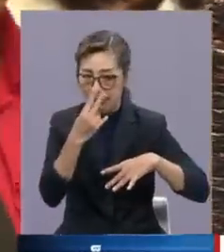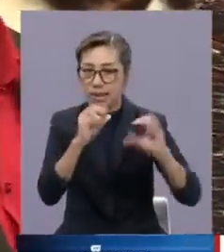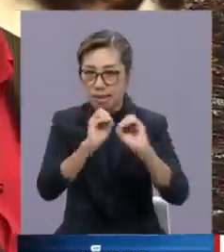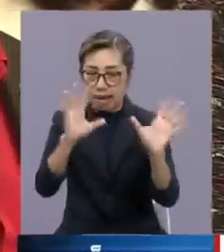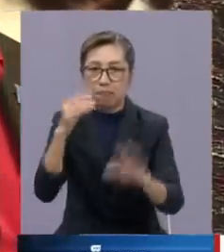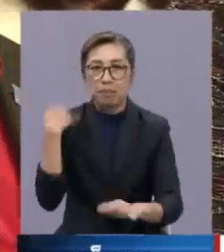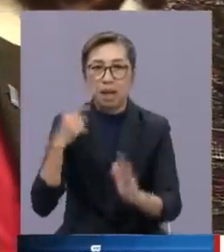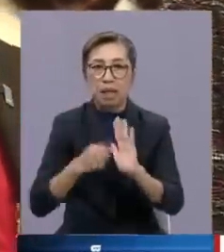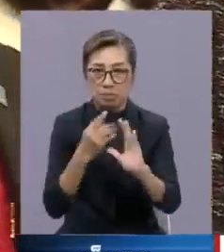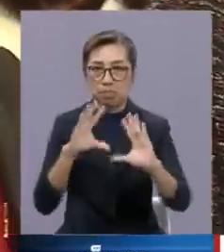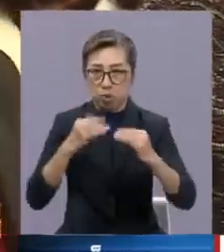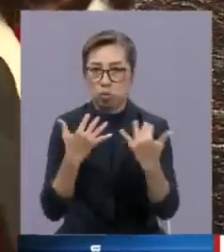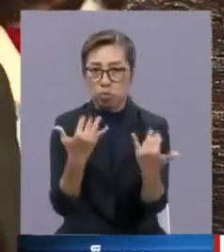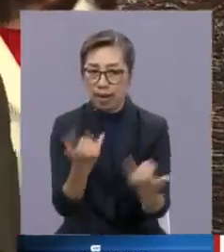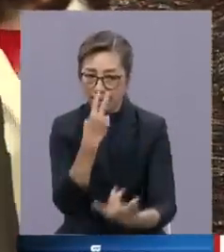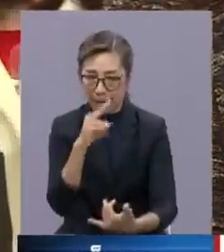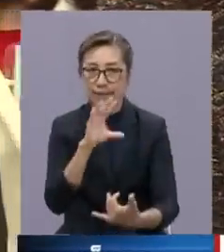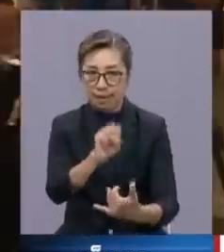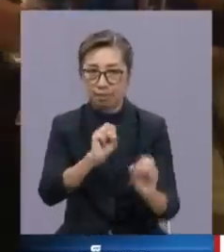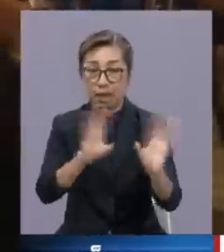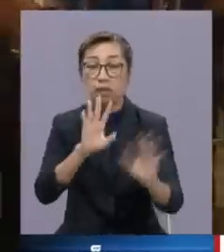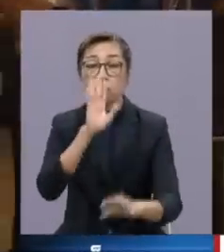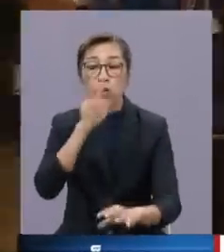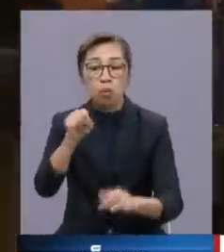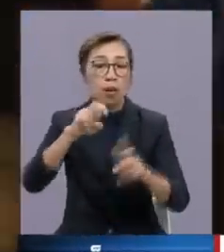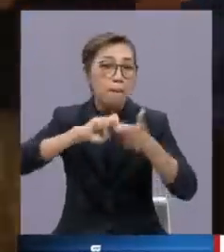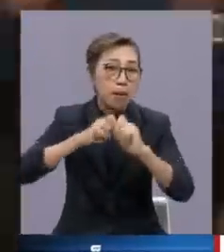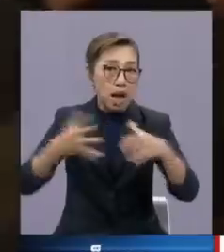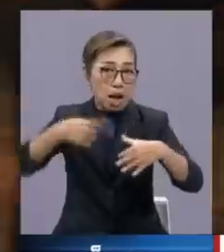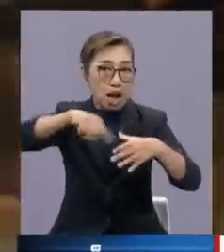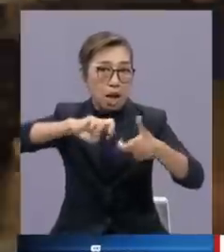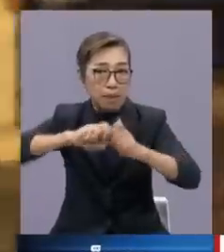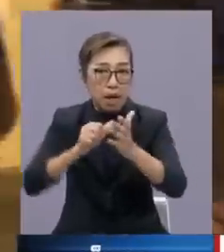ดตั้งแต่การประชุมวันนี้เลยทีเดียวคือถ้าหากไม่สามารถเคลียร์ปัญหาภายใน